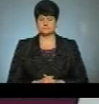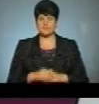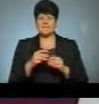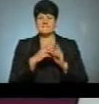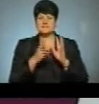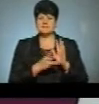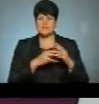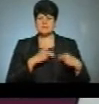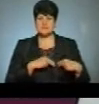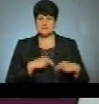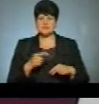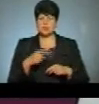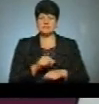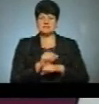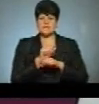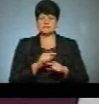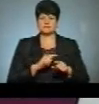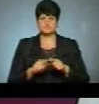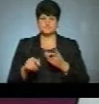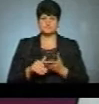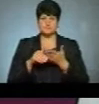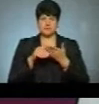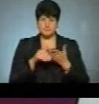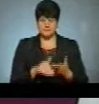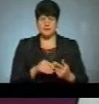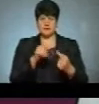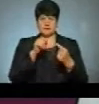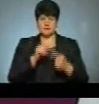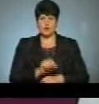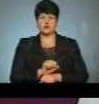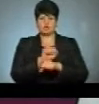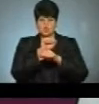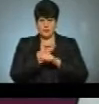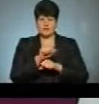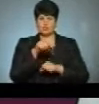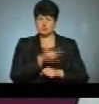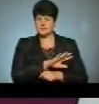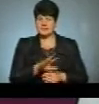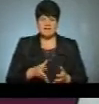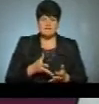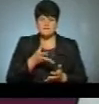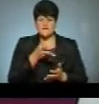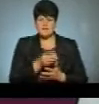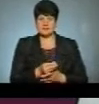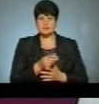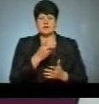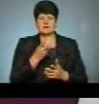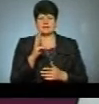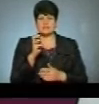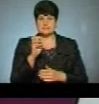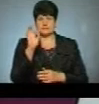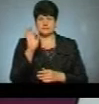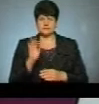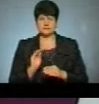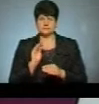Вісімнадцять працівників Тернопільської станції екстреної медичної допомоги протестували через те, що їм не виплатили передбачений урядом